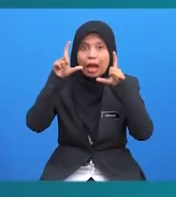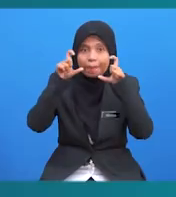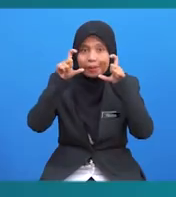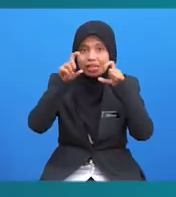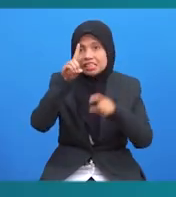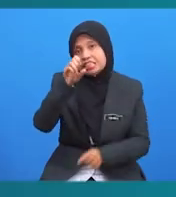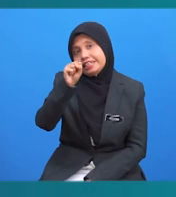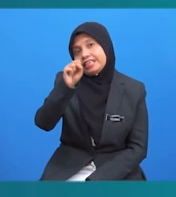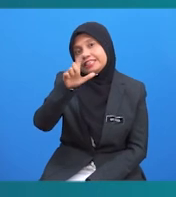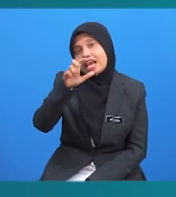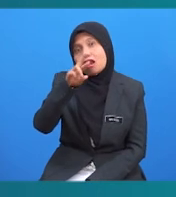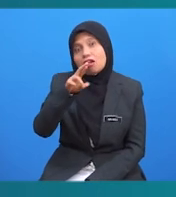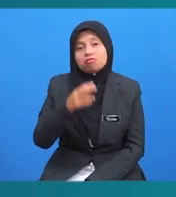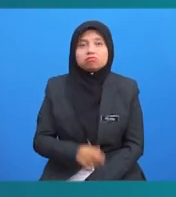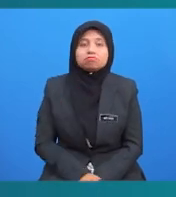DSLR.